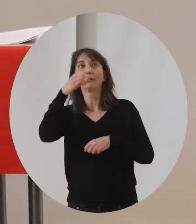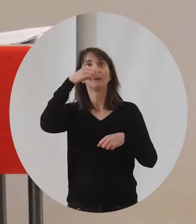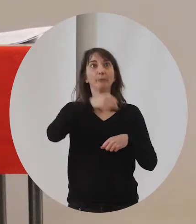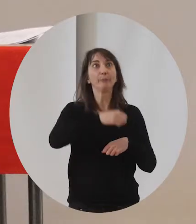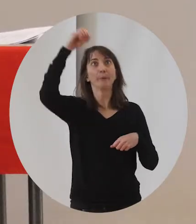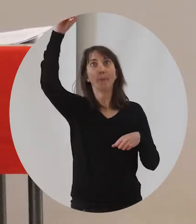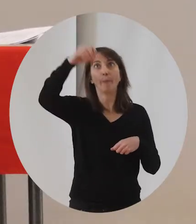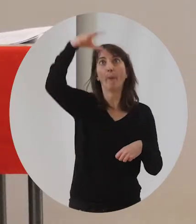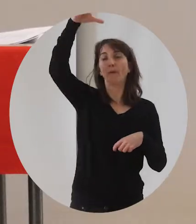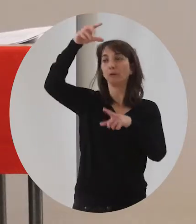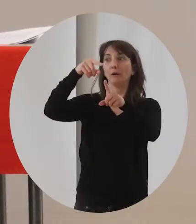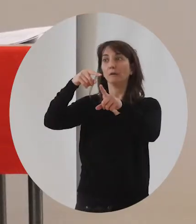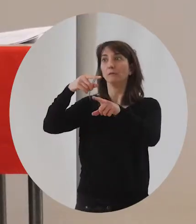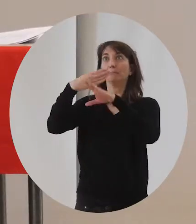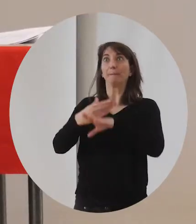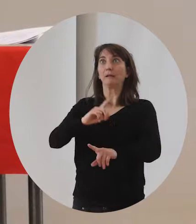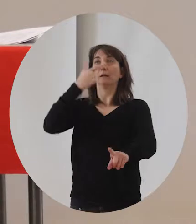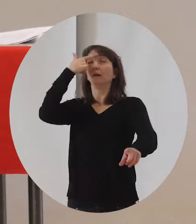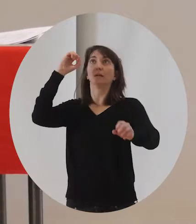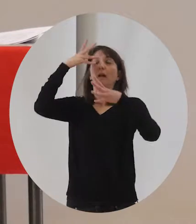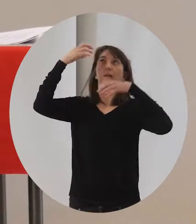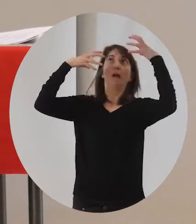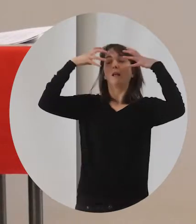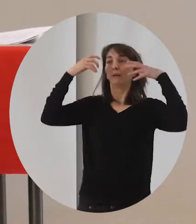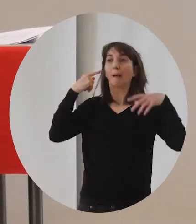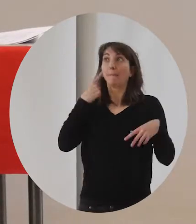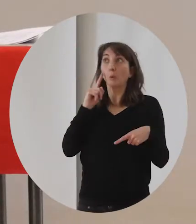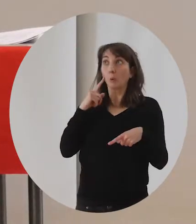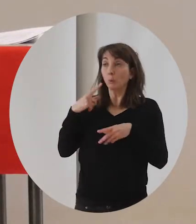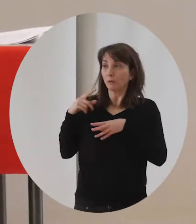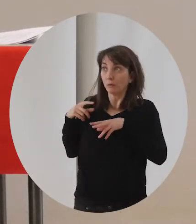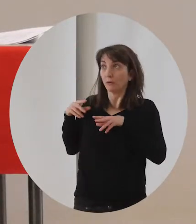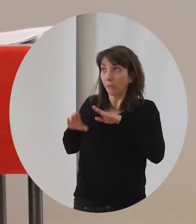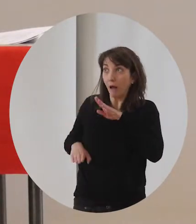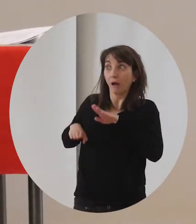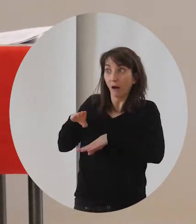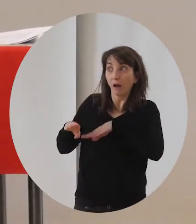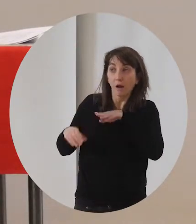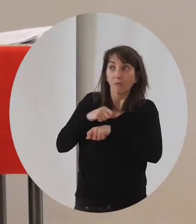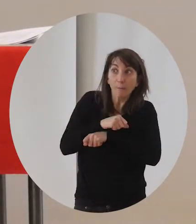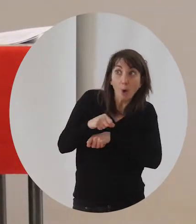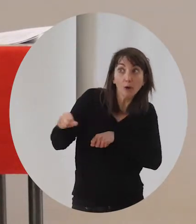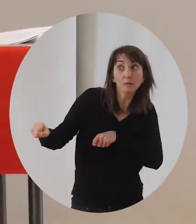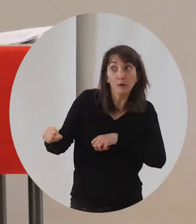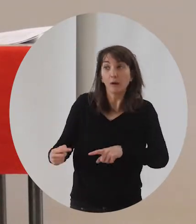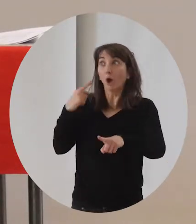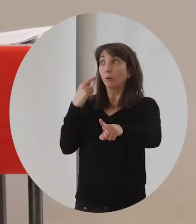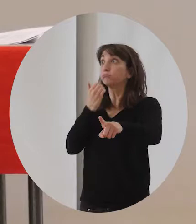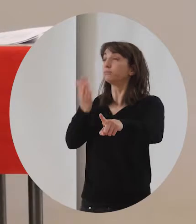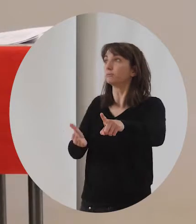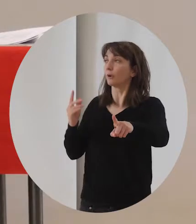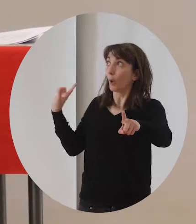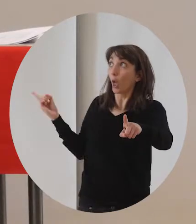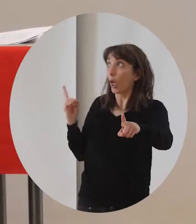lumière. Et lui, il n'a pas eu le temps de se préparer à ça, puisqu'il n'a pas entendu les pas dans le couloir qui permettaient de se dire « tiens, il y a quelqu'un